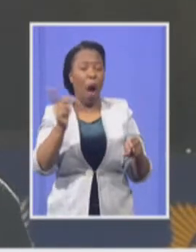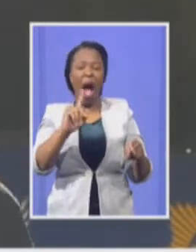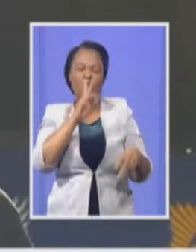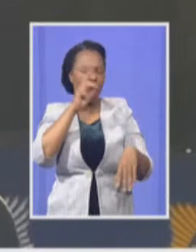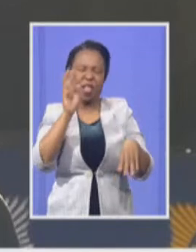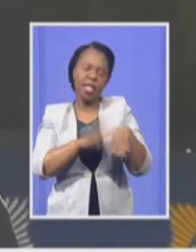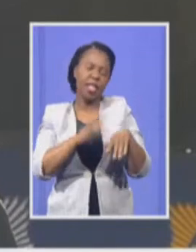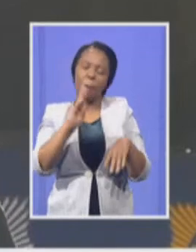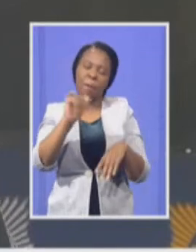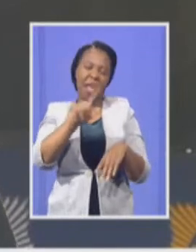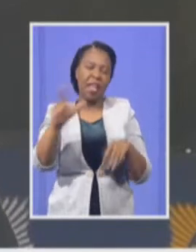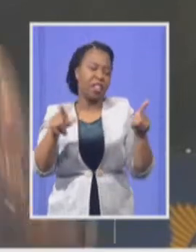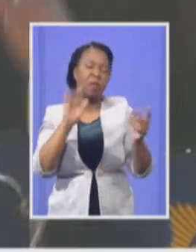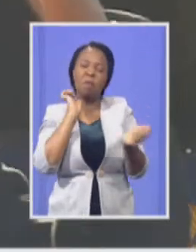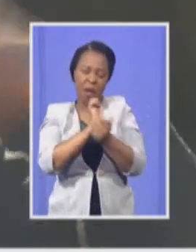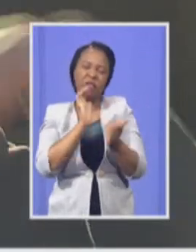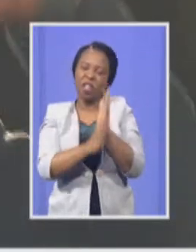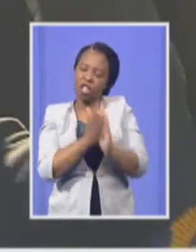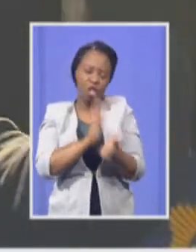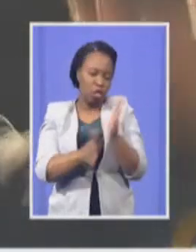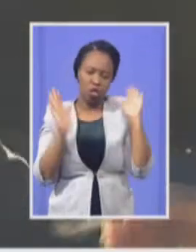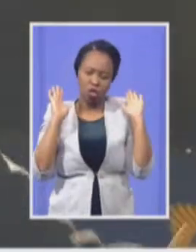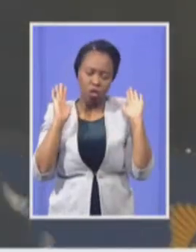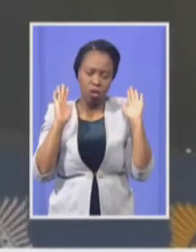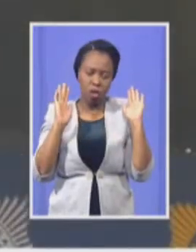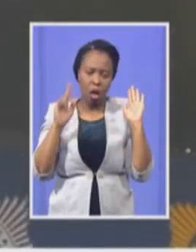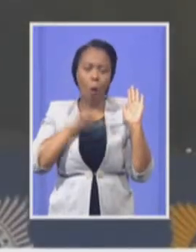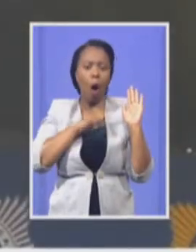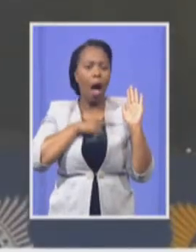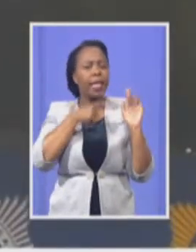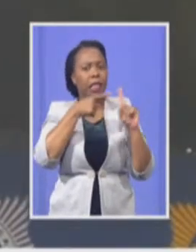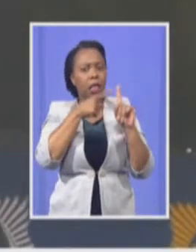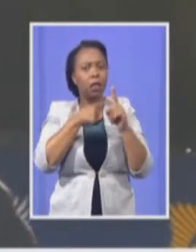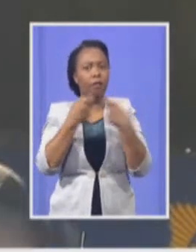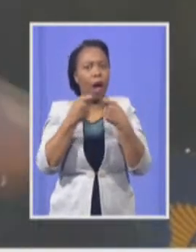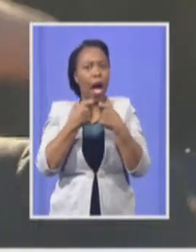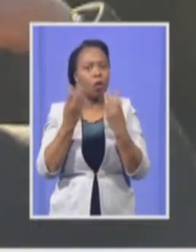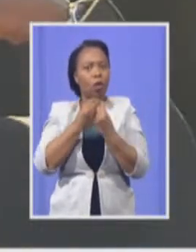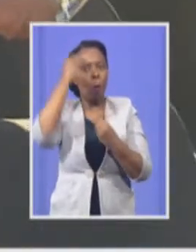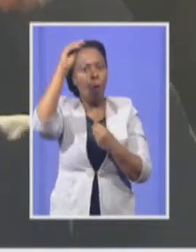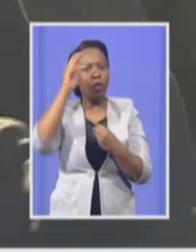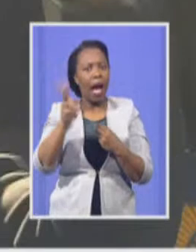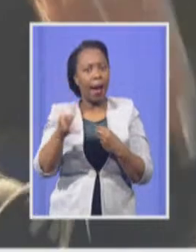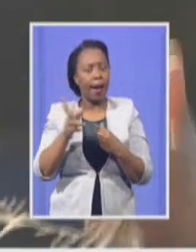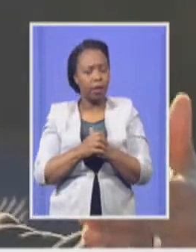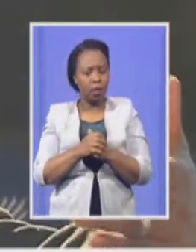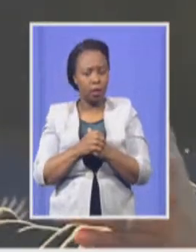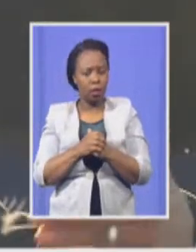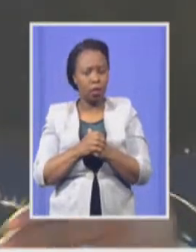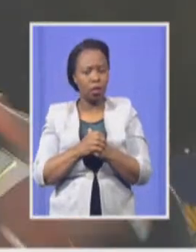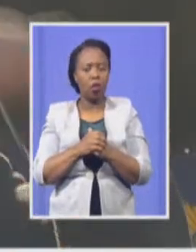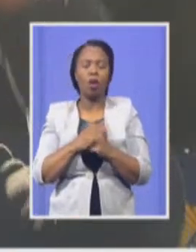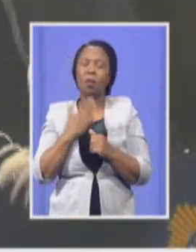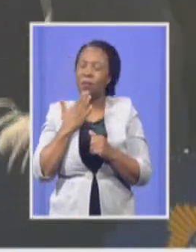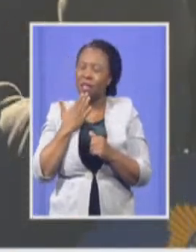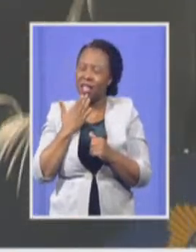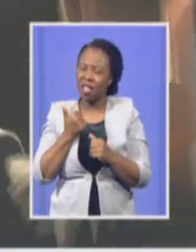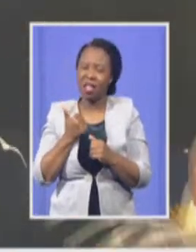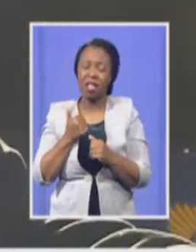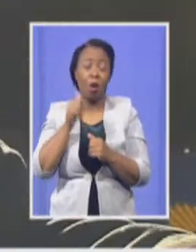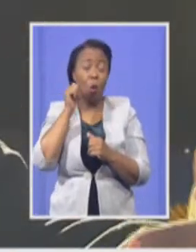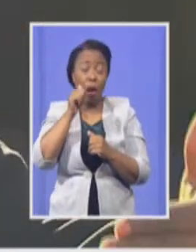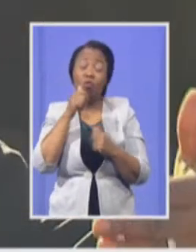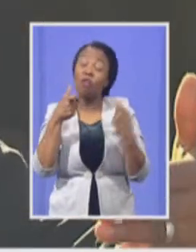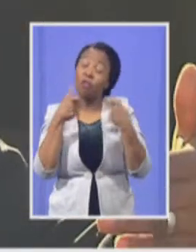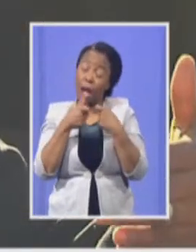ikhona ngoba wasuke walwa namaphoyisa so siyakhuthaza ukuthi mawulwa